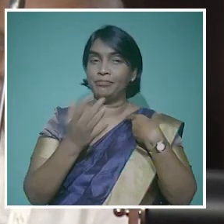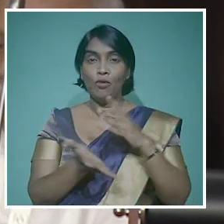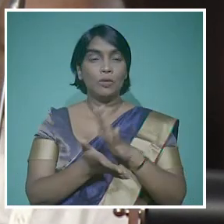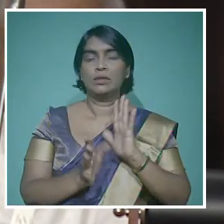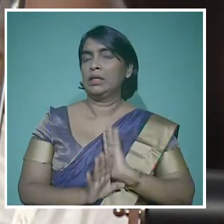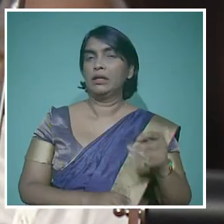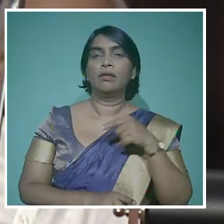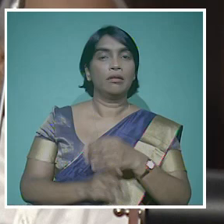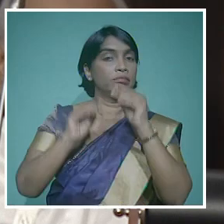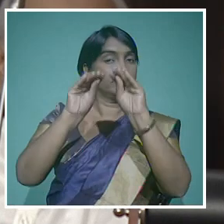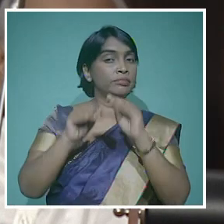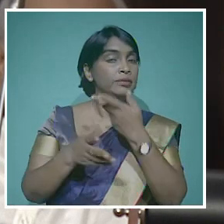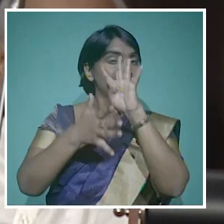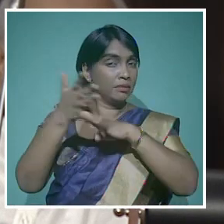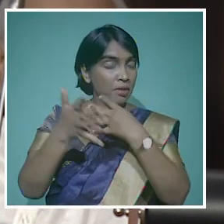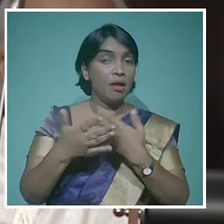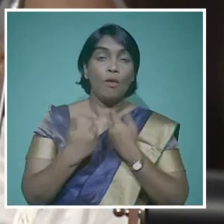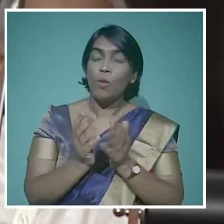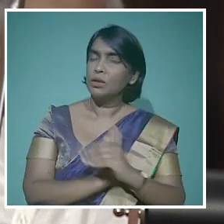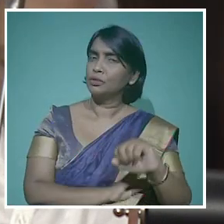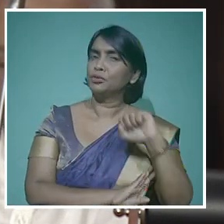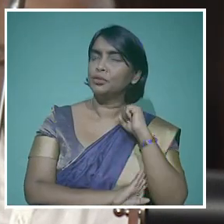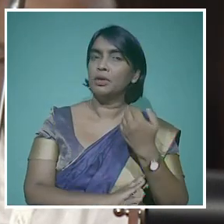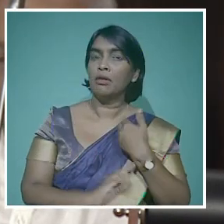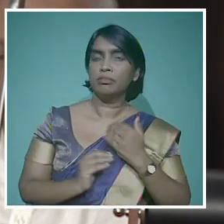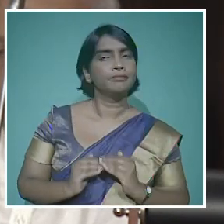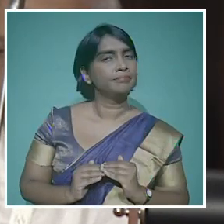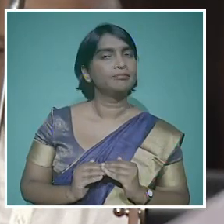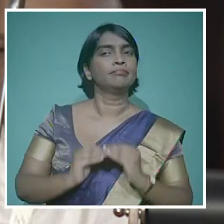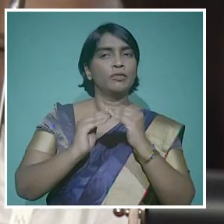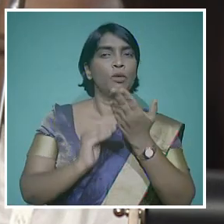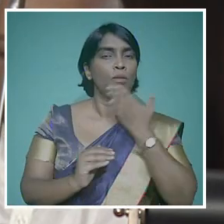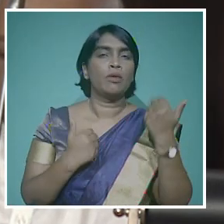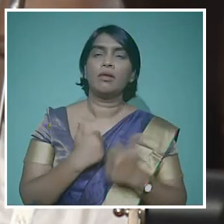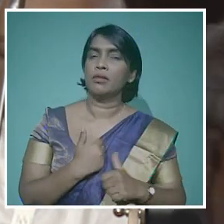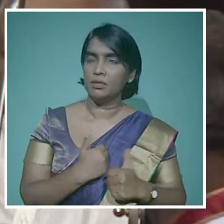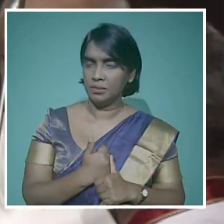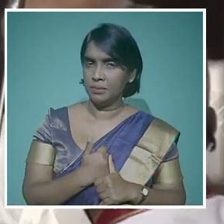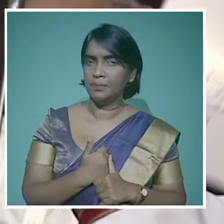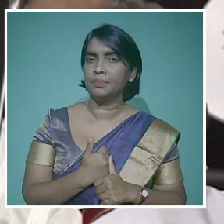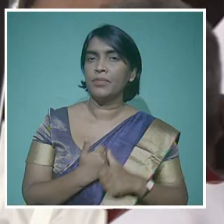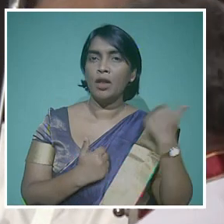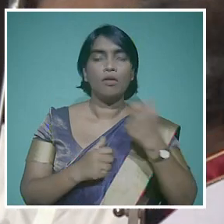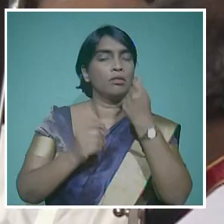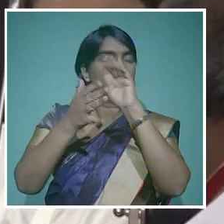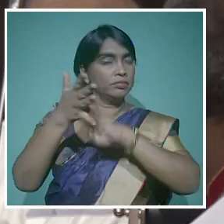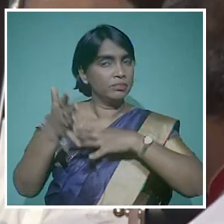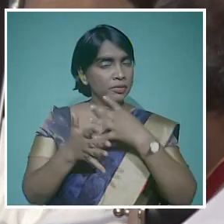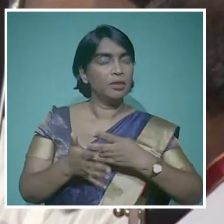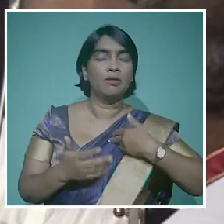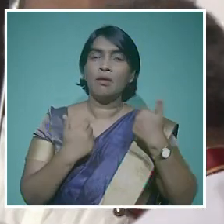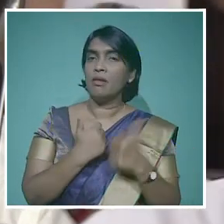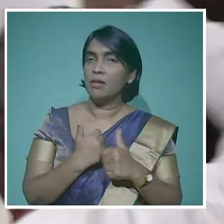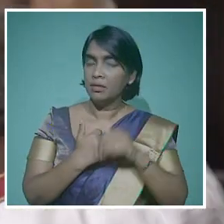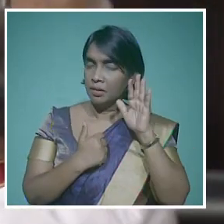නෙවෙයි. මේ ආයවැයෙන් අපි කරන්නේ අපේම ශක්තියෙන් අපිට නැගී සිටින්න පුළුවන් පදනමක් සකස් කිරීම. නව ආර්ථිකයක්